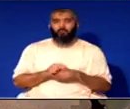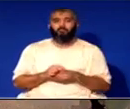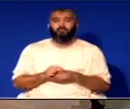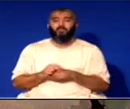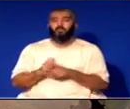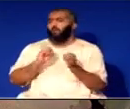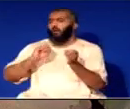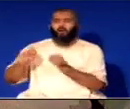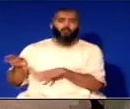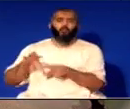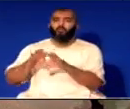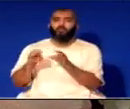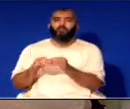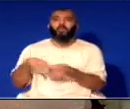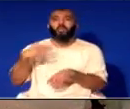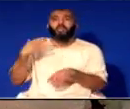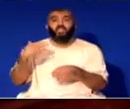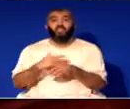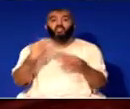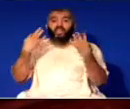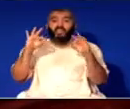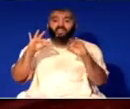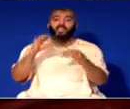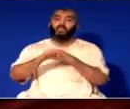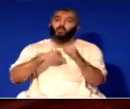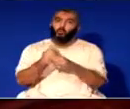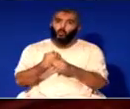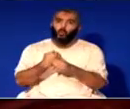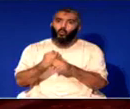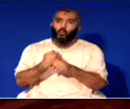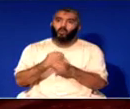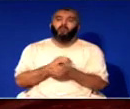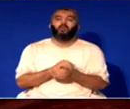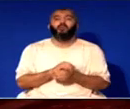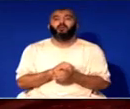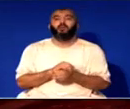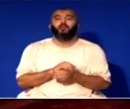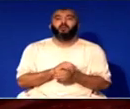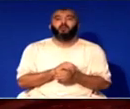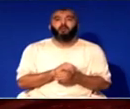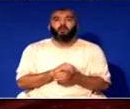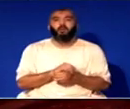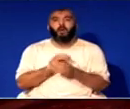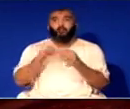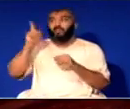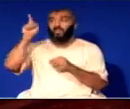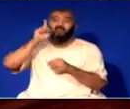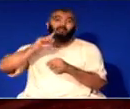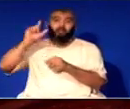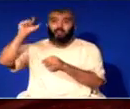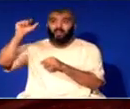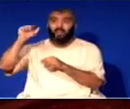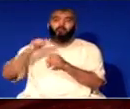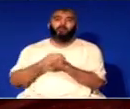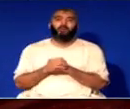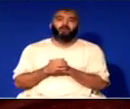والو، راه عندهم 10 سنوات. هيا حتى هذو 10 سنوات اللي ما داولاش الكواغط، راه يحوس يقول